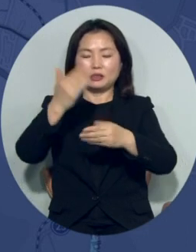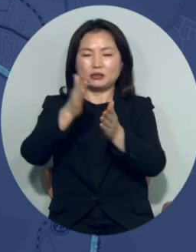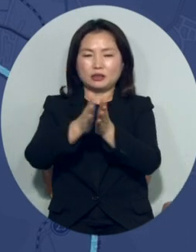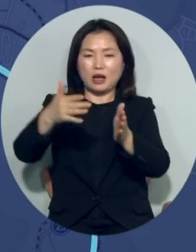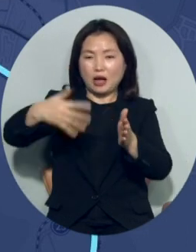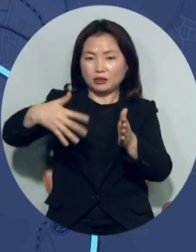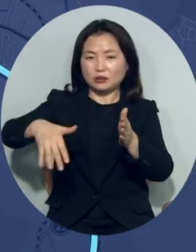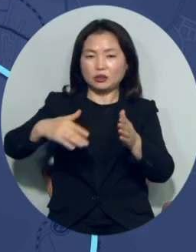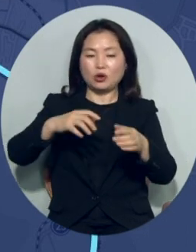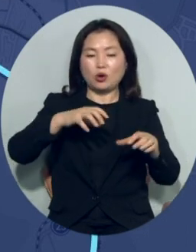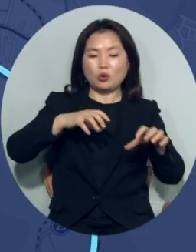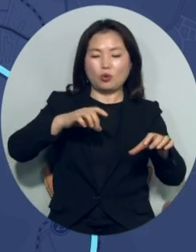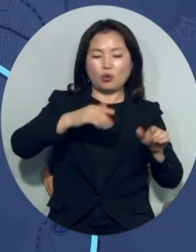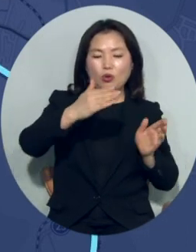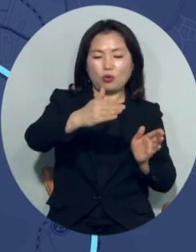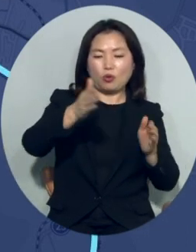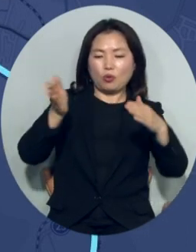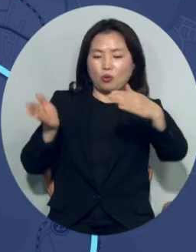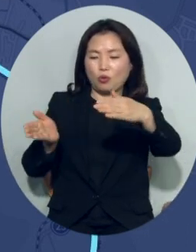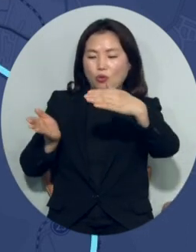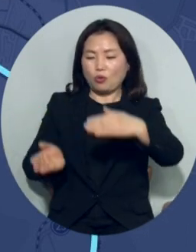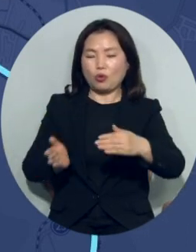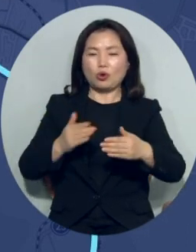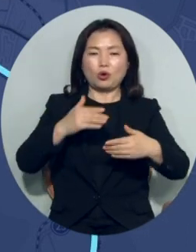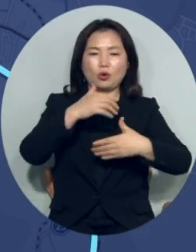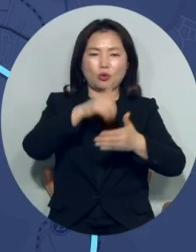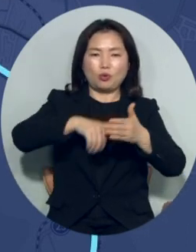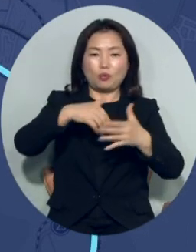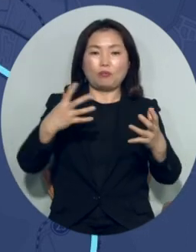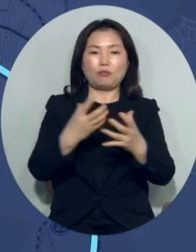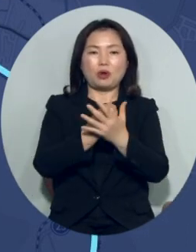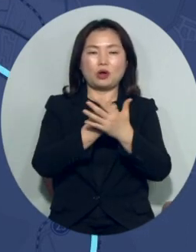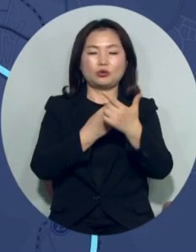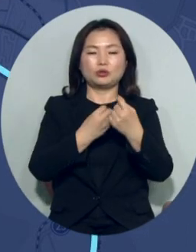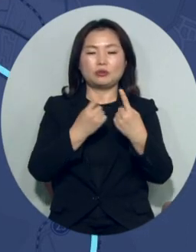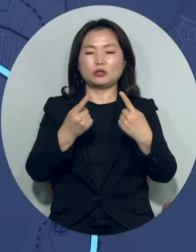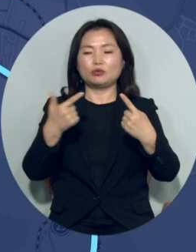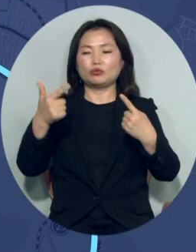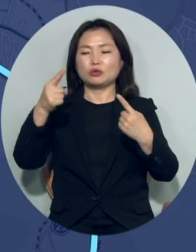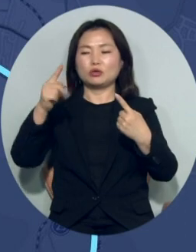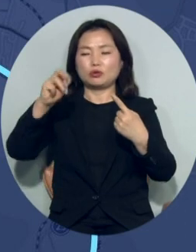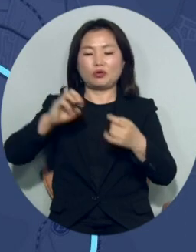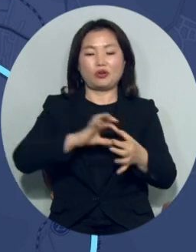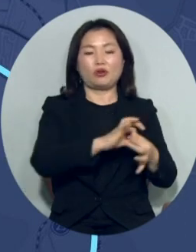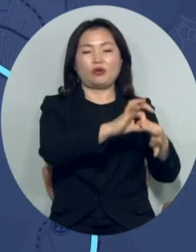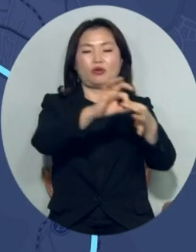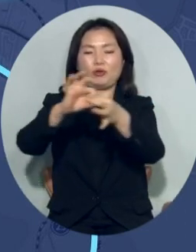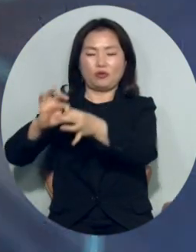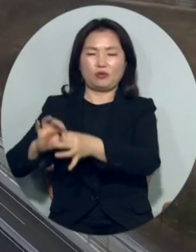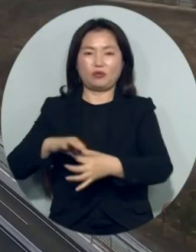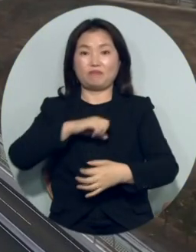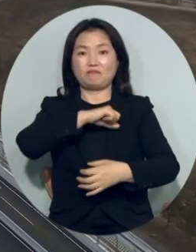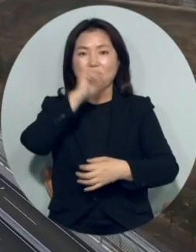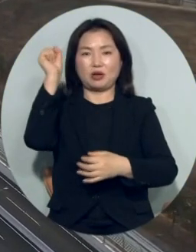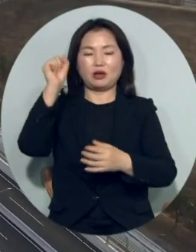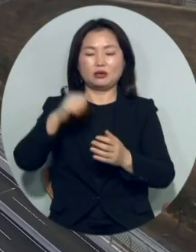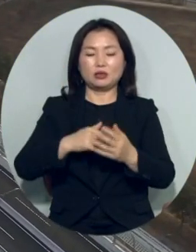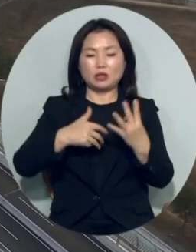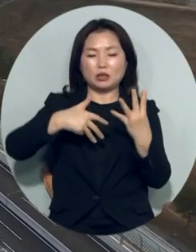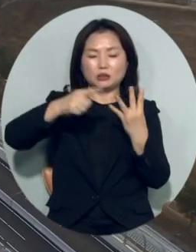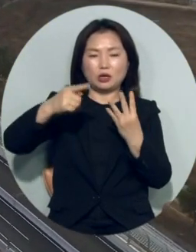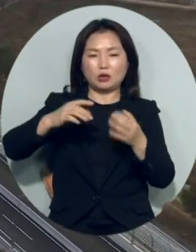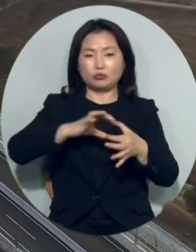구간으로 남아있던 구간 공사가 마무리되면서 61.6km 전 구간이 하나로 연결됐습니다.